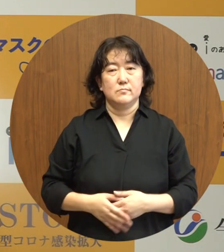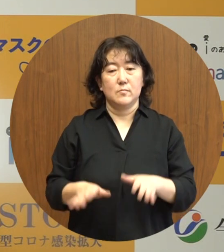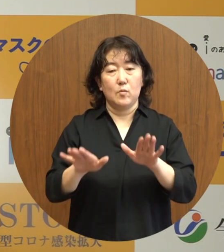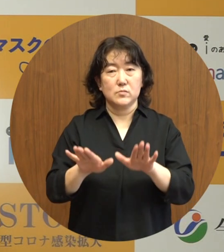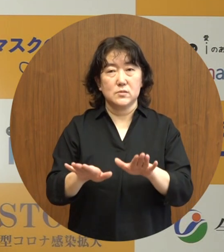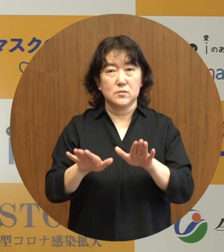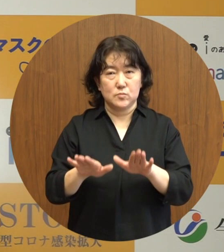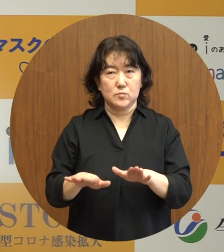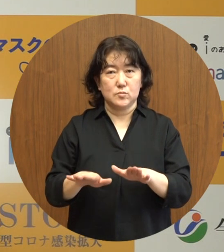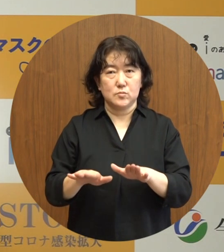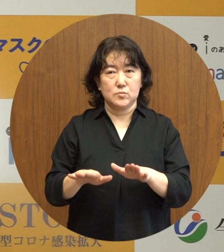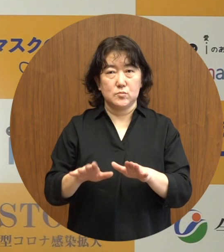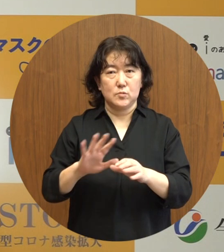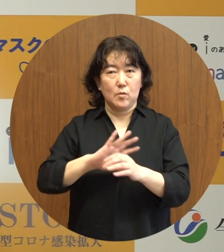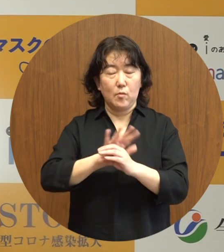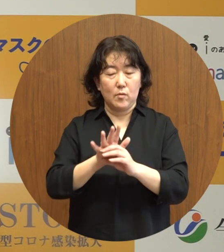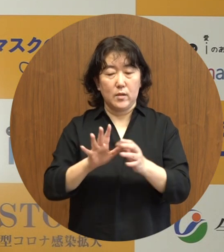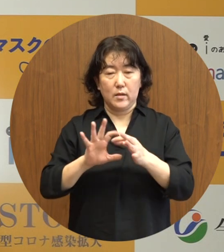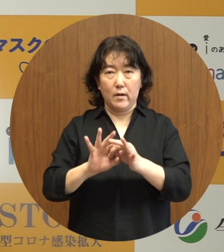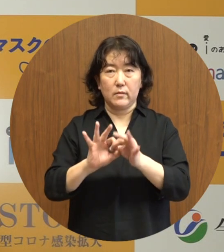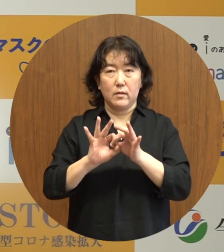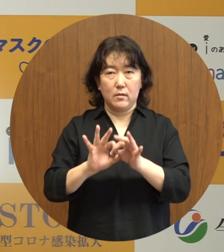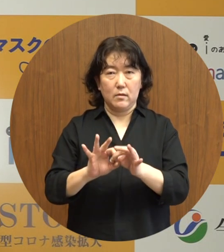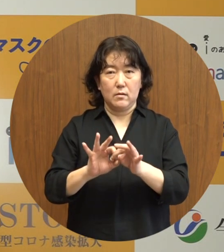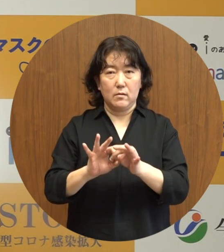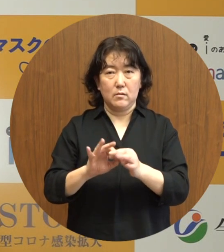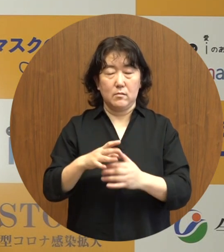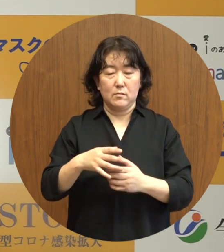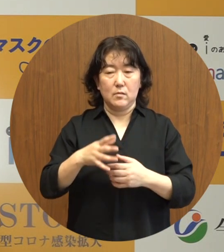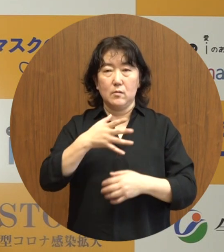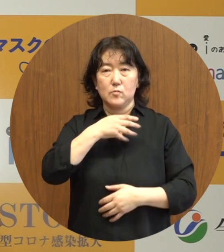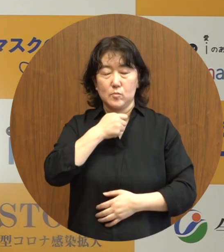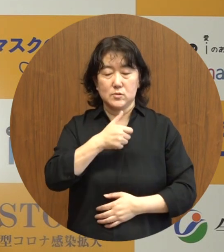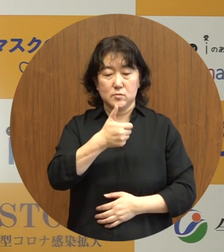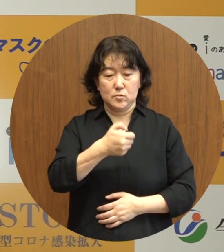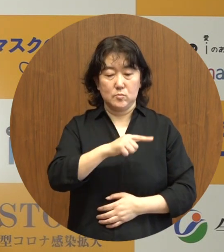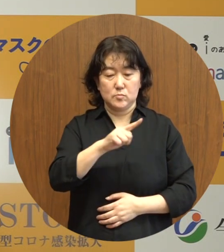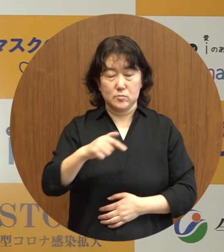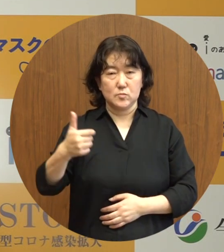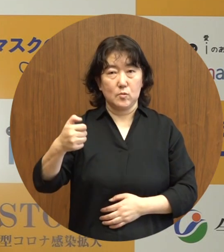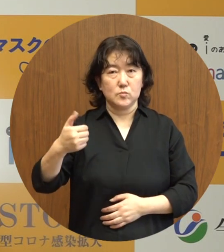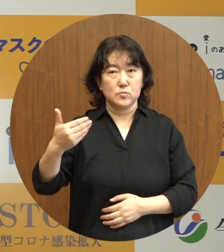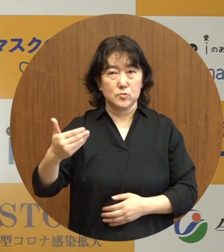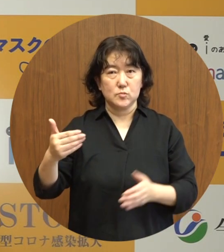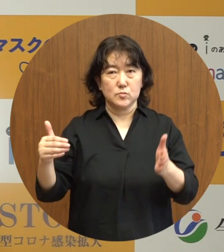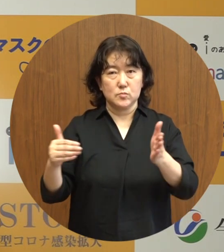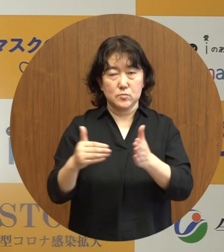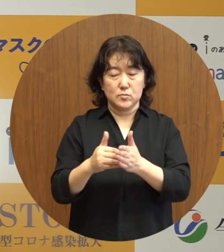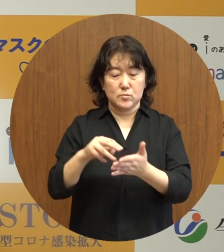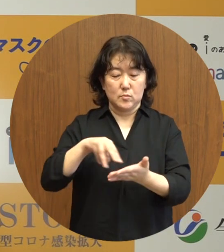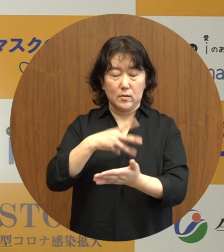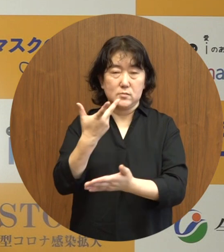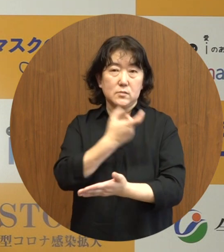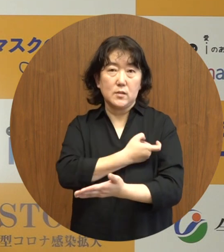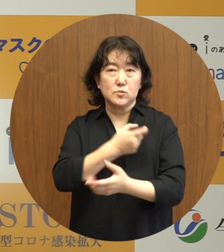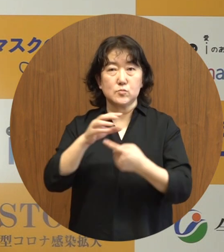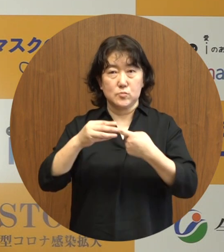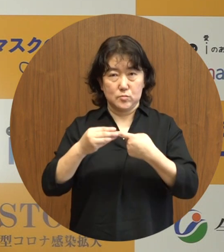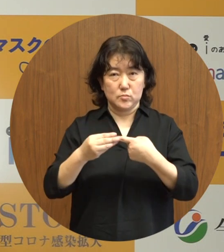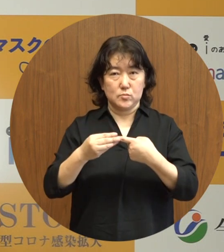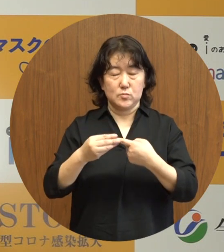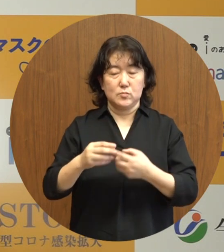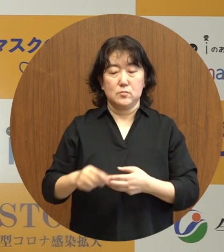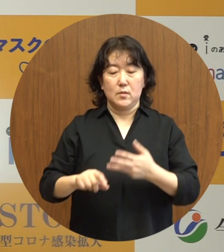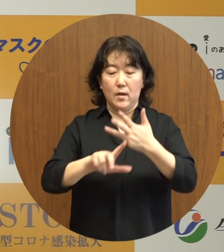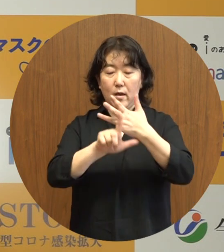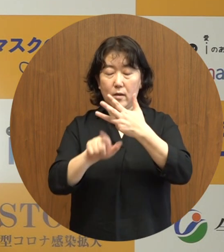はコロナに還元して55歳以上59歳以下の方へのワクチン接種、